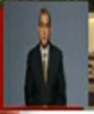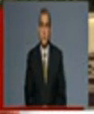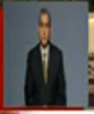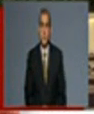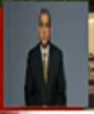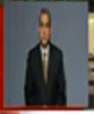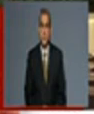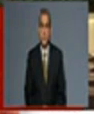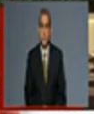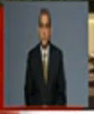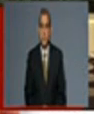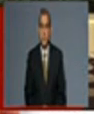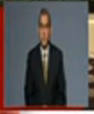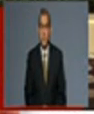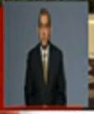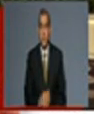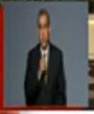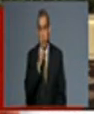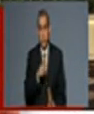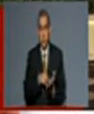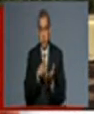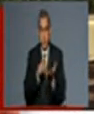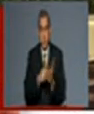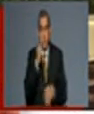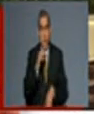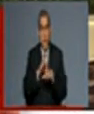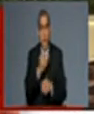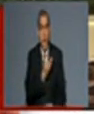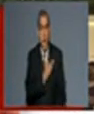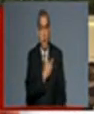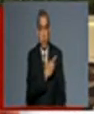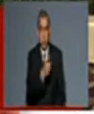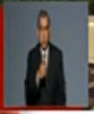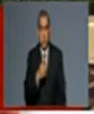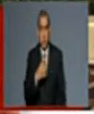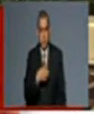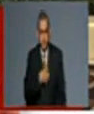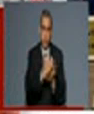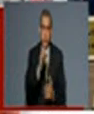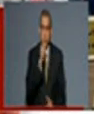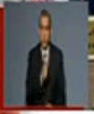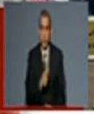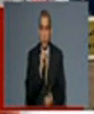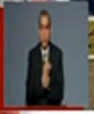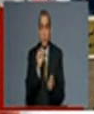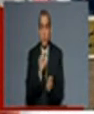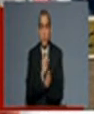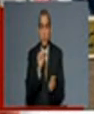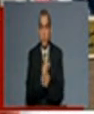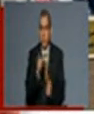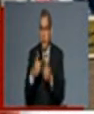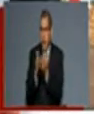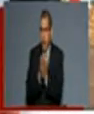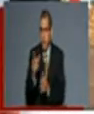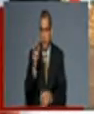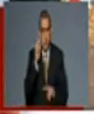طويله ومتشعبه، ومن سنه 48 طويل. نفس طويل جدا وتراكم، يعني هل نلاحظ مثلا، لان هي دي